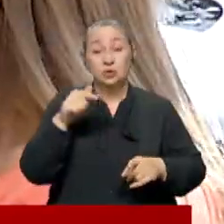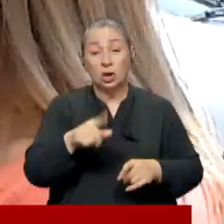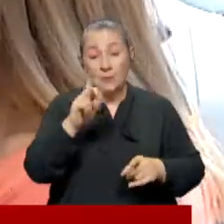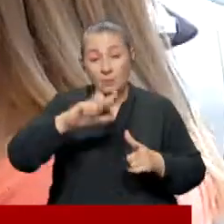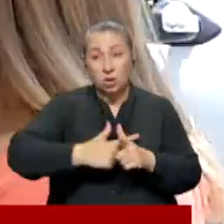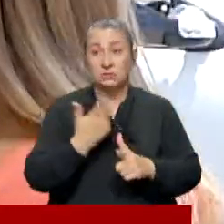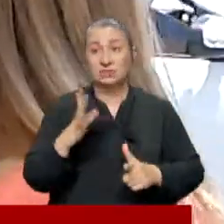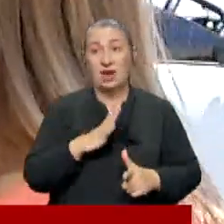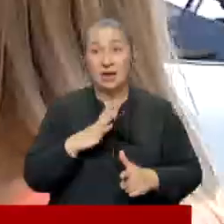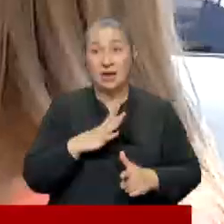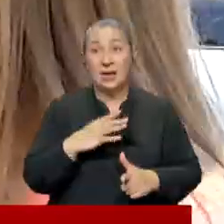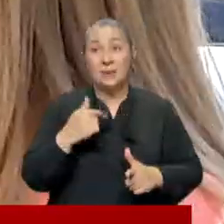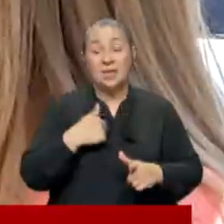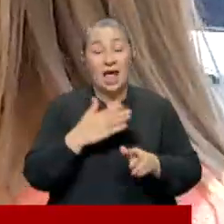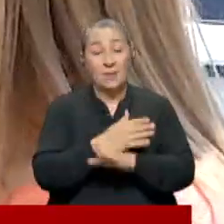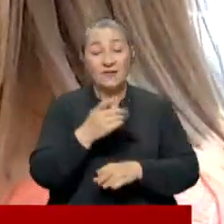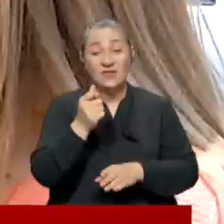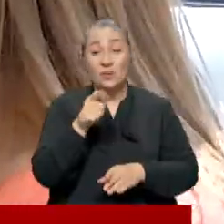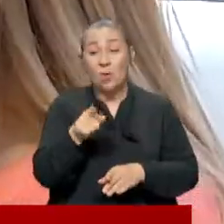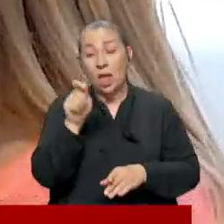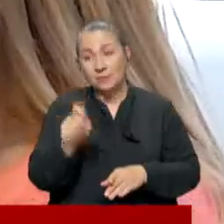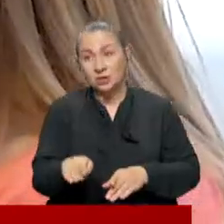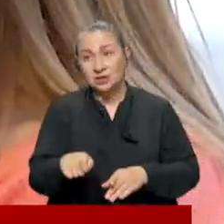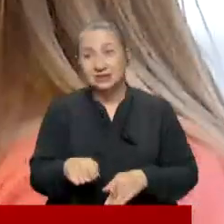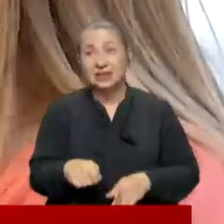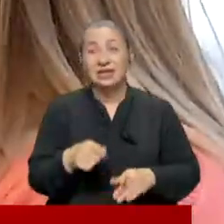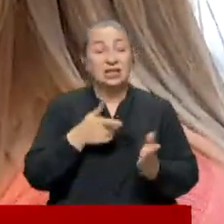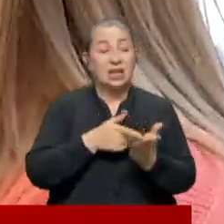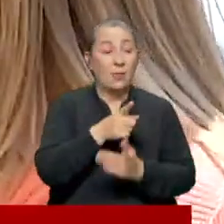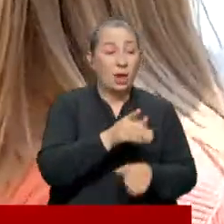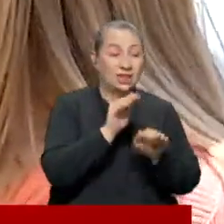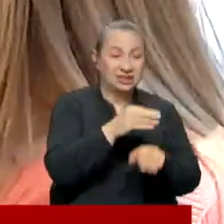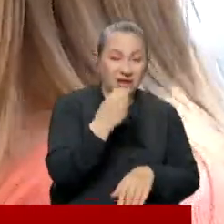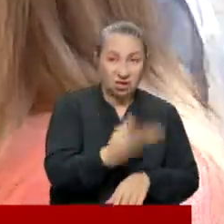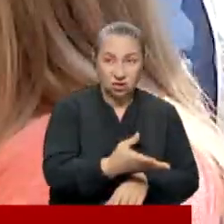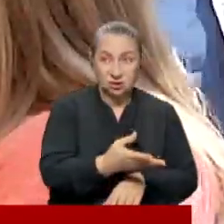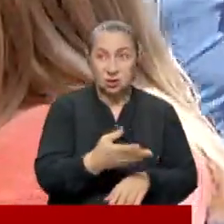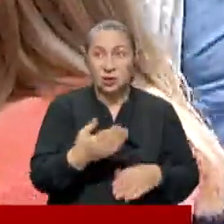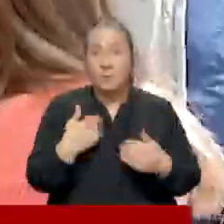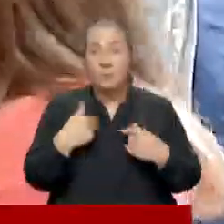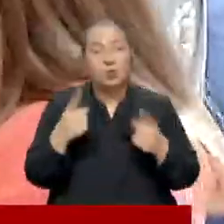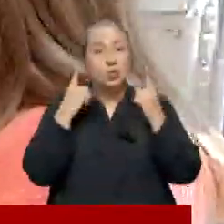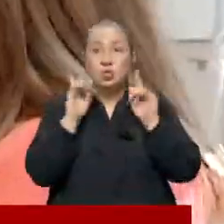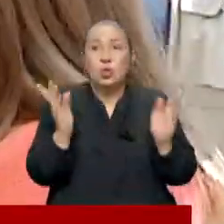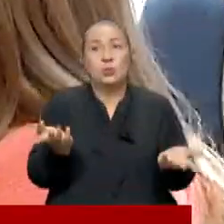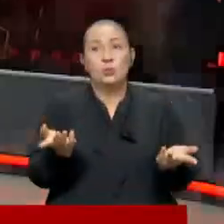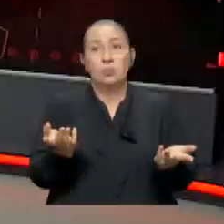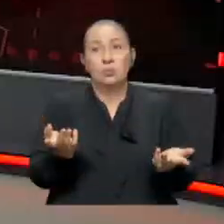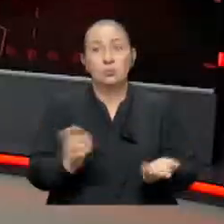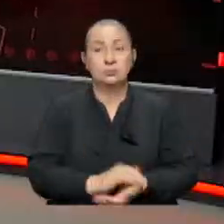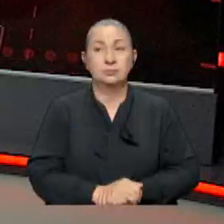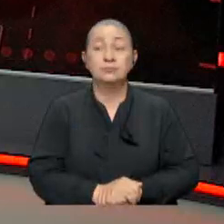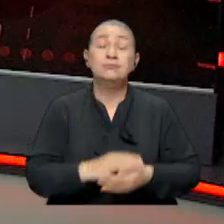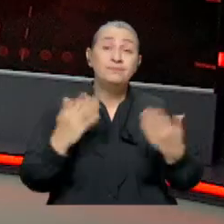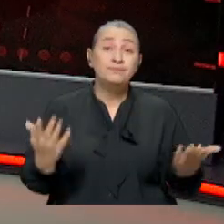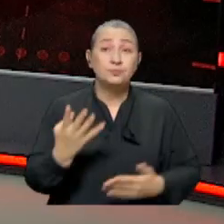bir projemiz var. Biz ekmeğin fiyatını böyle yapacağız. Tarıma şöyle destek vereceğiz. Ben bunu duymuyorum yani.